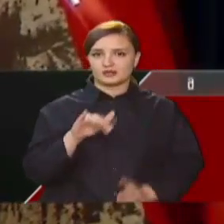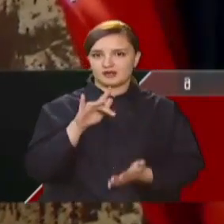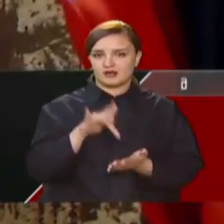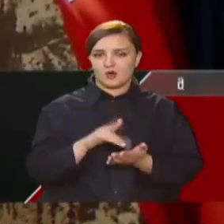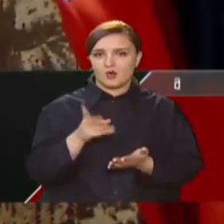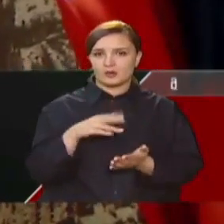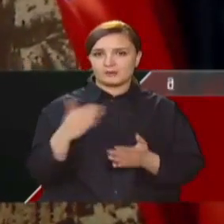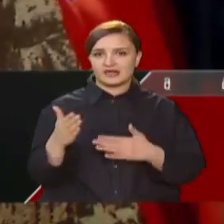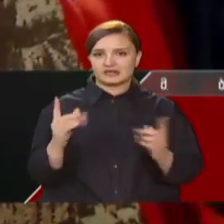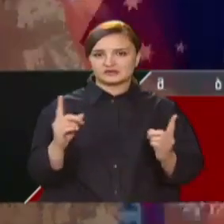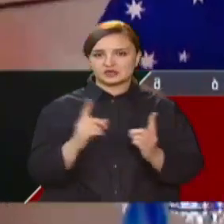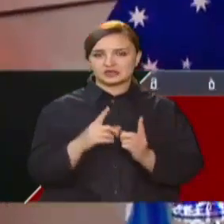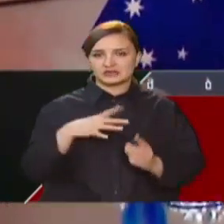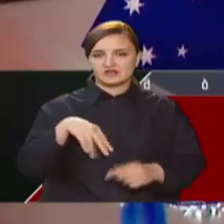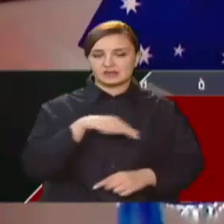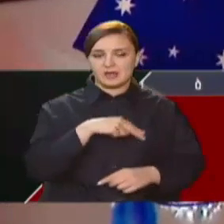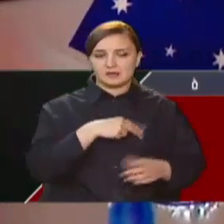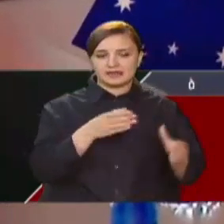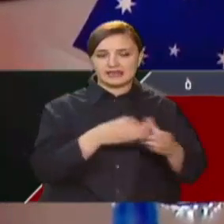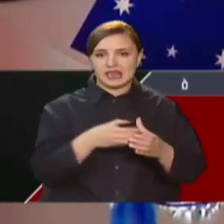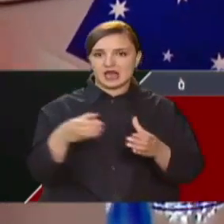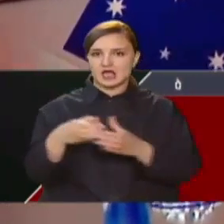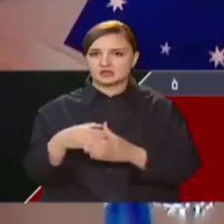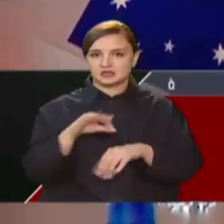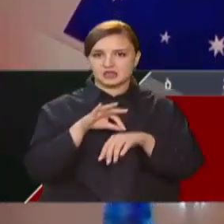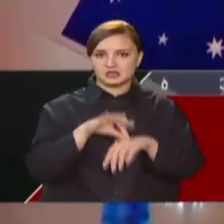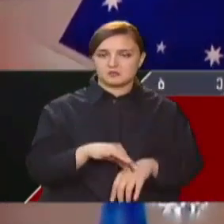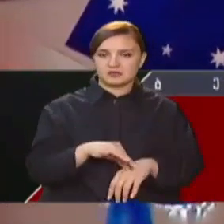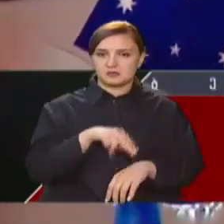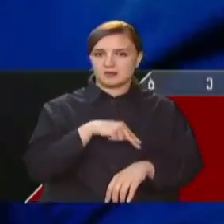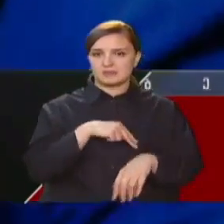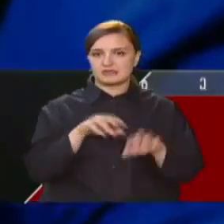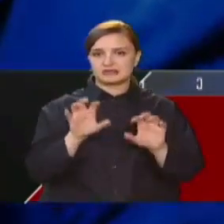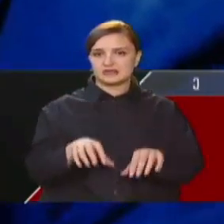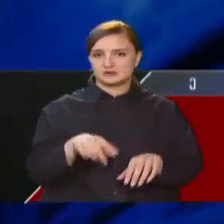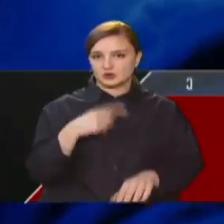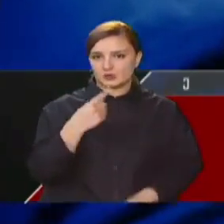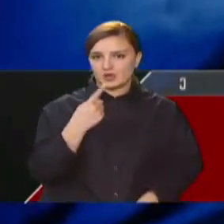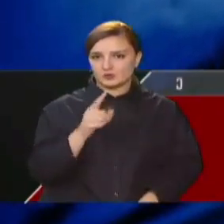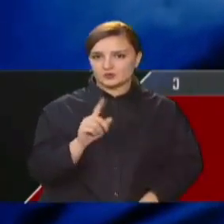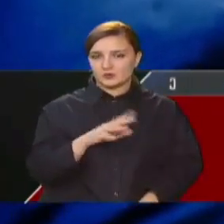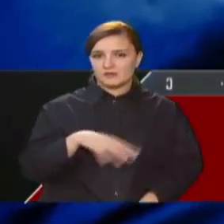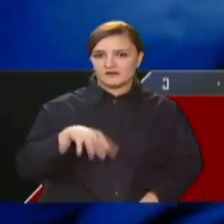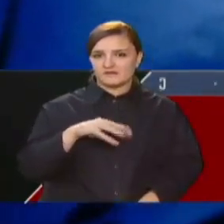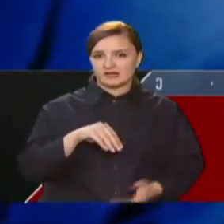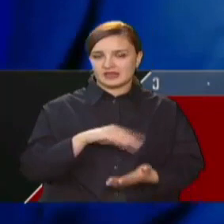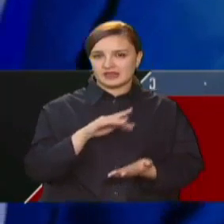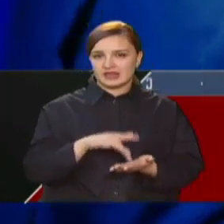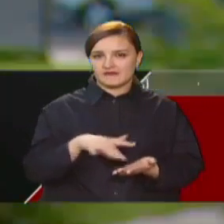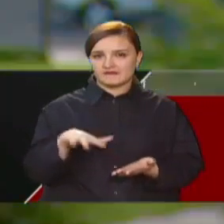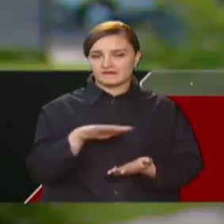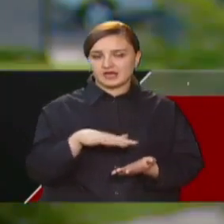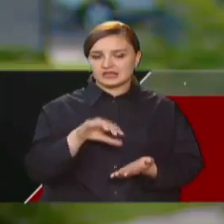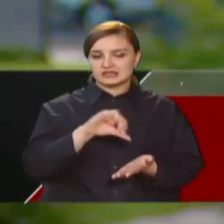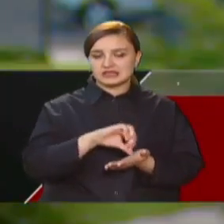შეხვედრებს, რომელსაც საქართველოს პარლამენტის დელეგაცია წარმართავს. პარლამენტის თავმჯდომარე ამბობს იმას, რომ ყველა ქვეყანა, ყველა